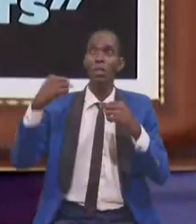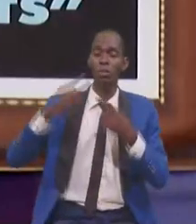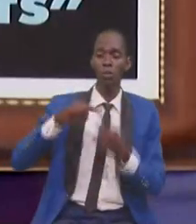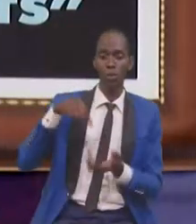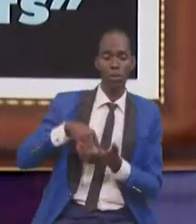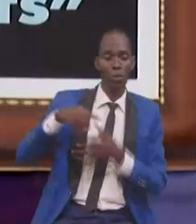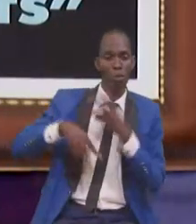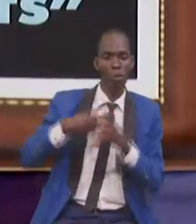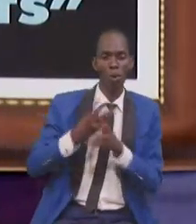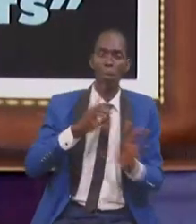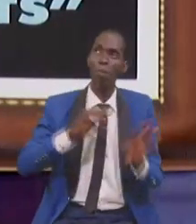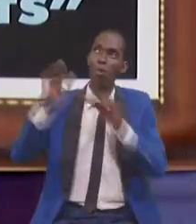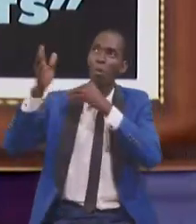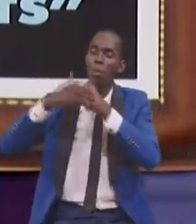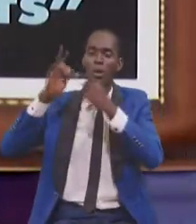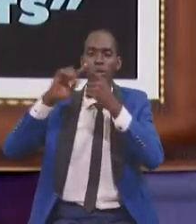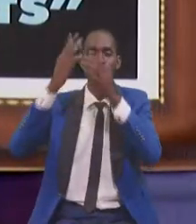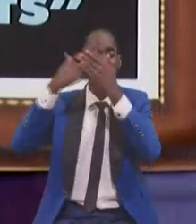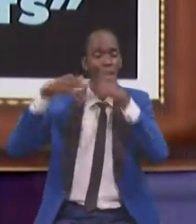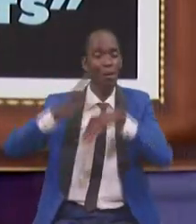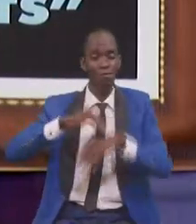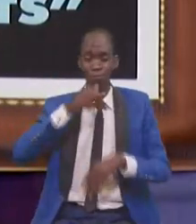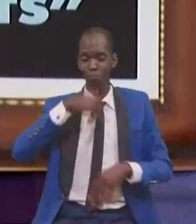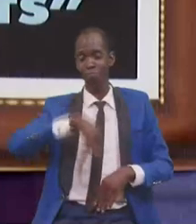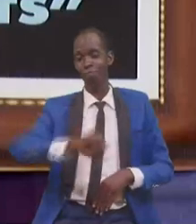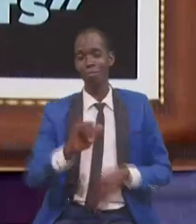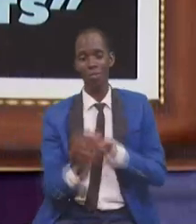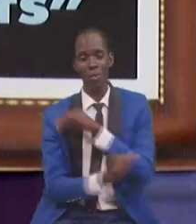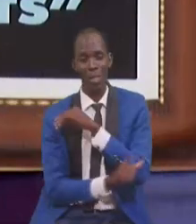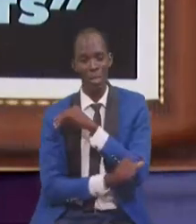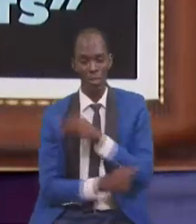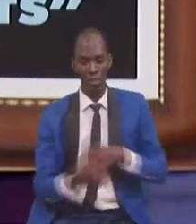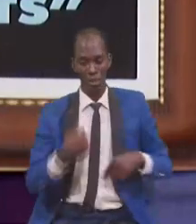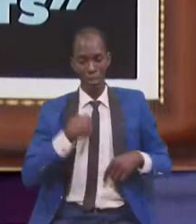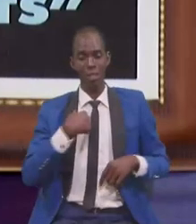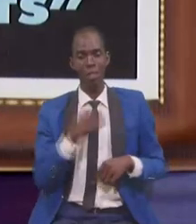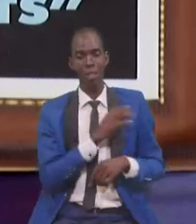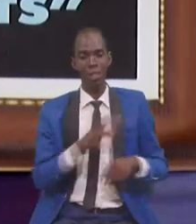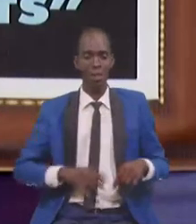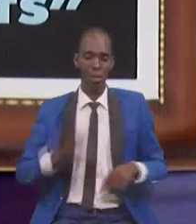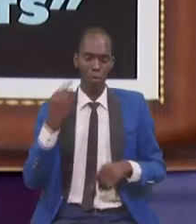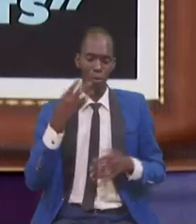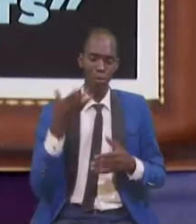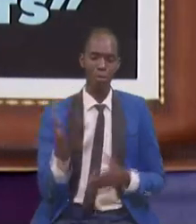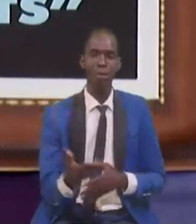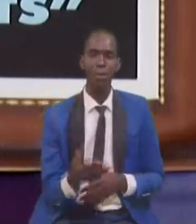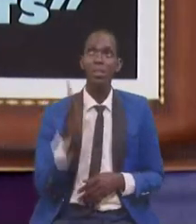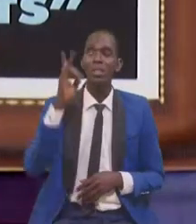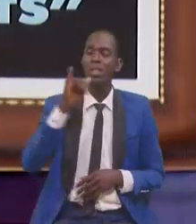est retourné au ciel. Avant qu'Abraham fût, je suis. Il est